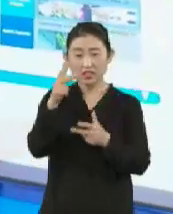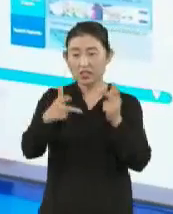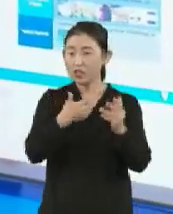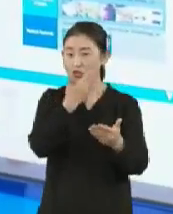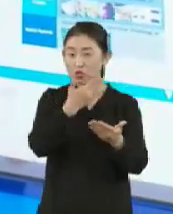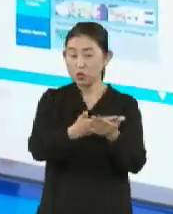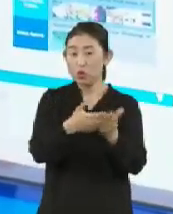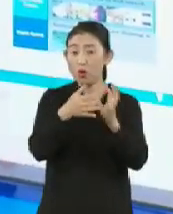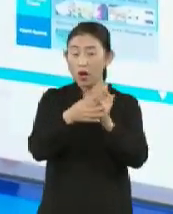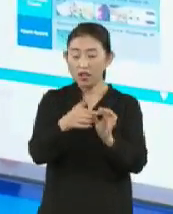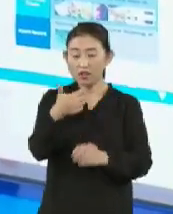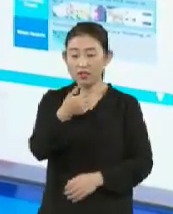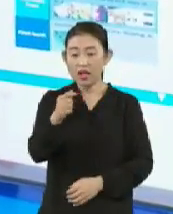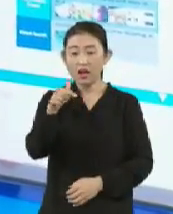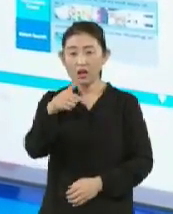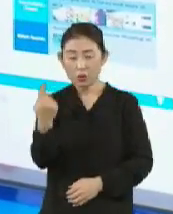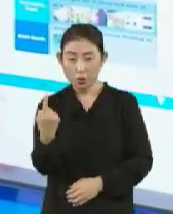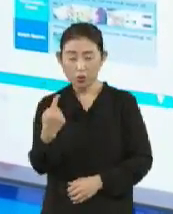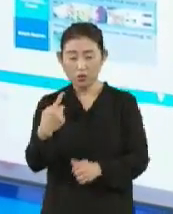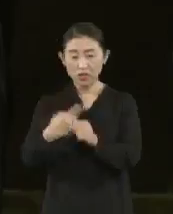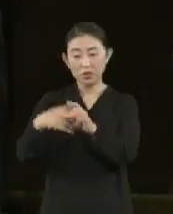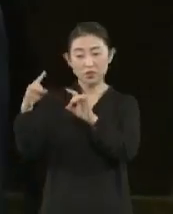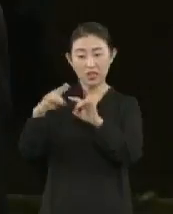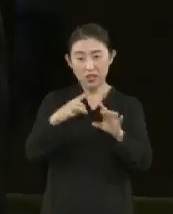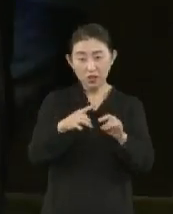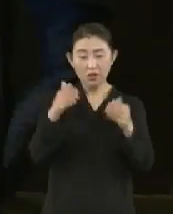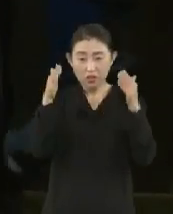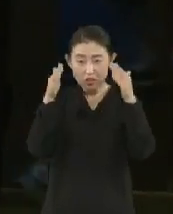기술인 나노 기반 첨단 센서 산업을 육성해